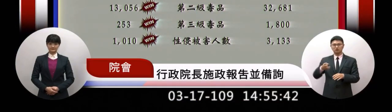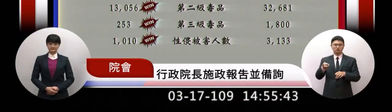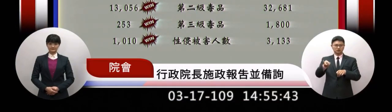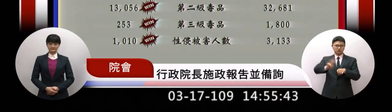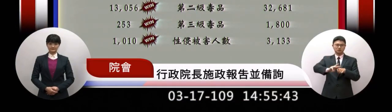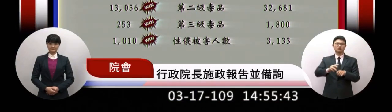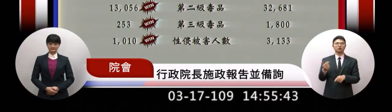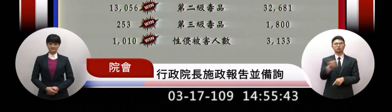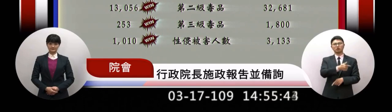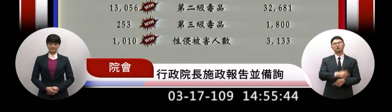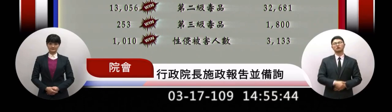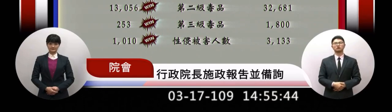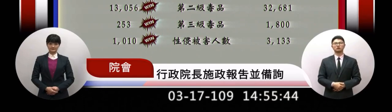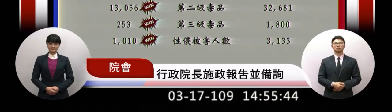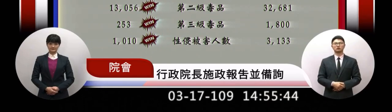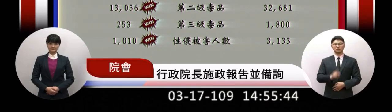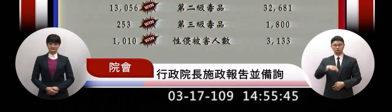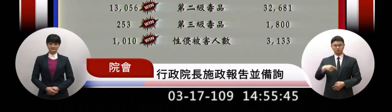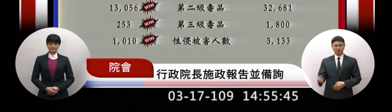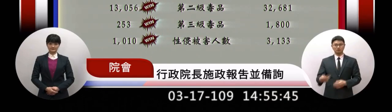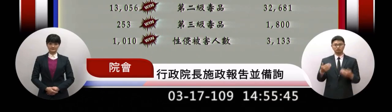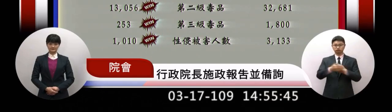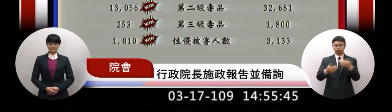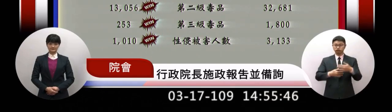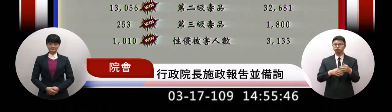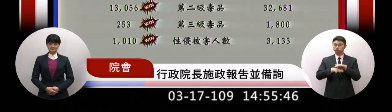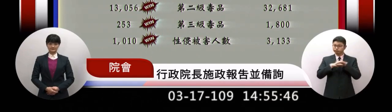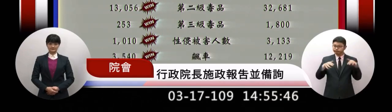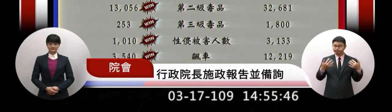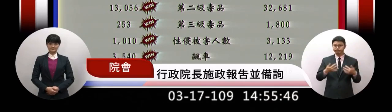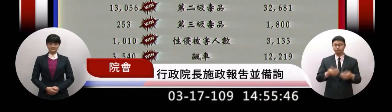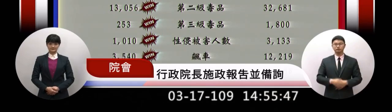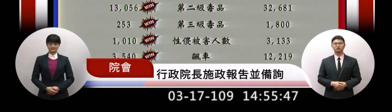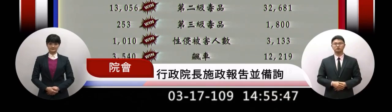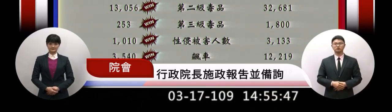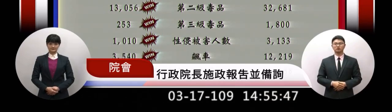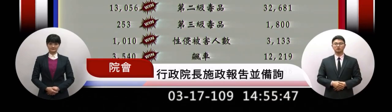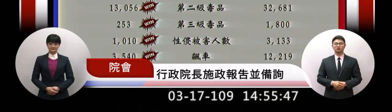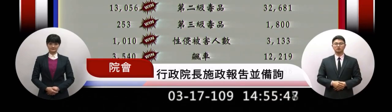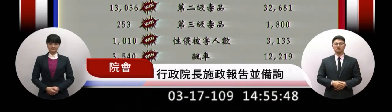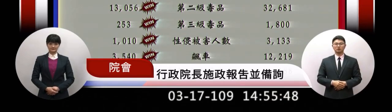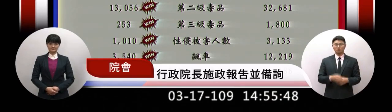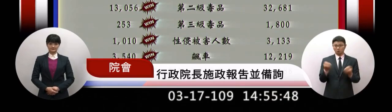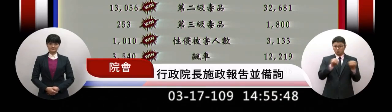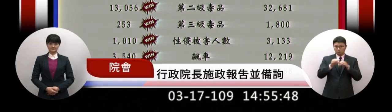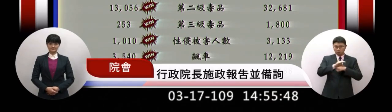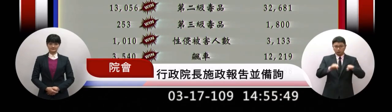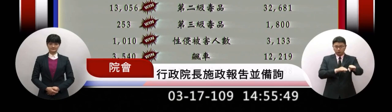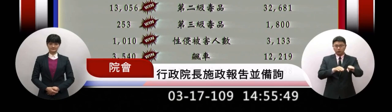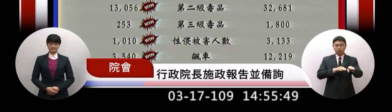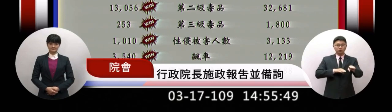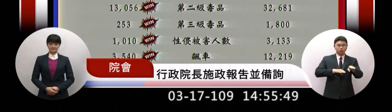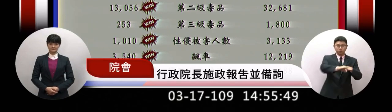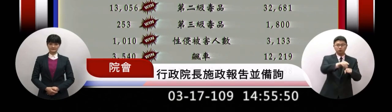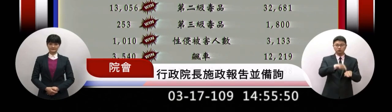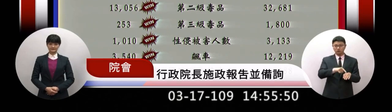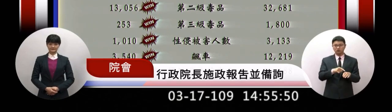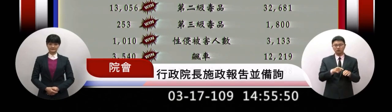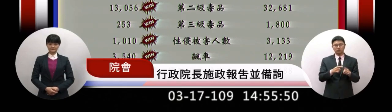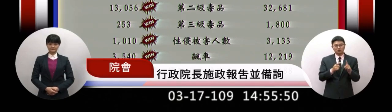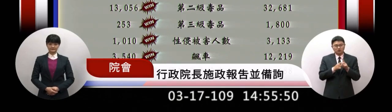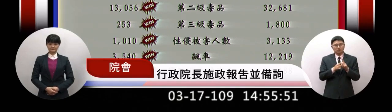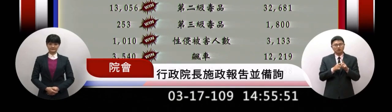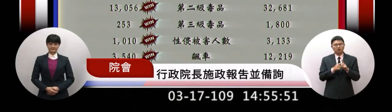接着我们来看交通安全，飙车的数量也大幅上涨。飙车的数